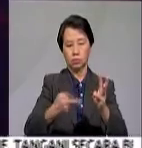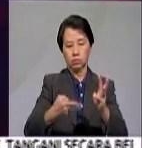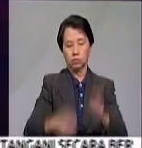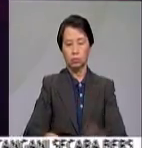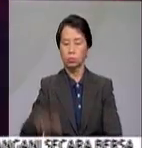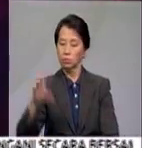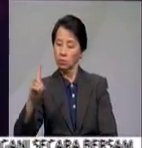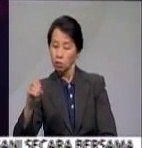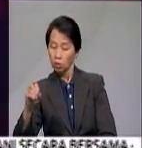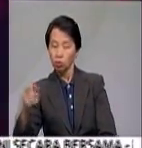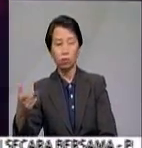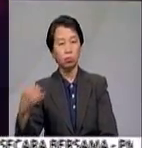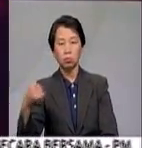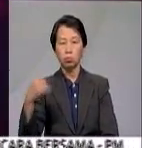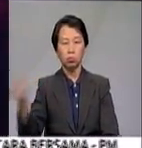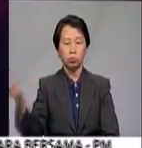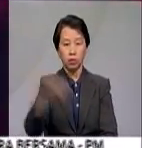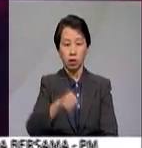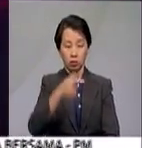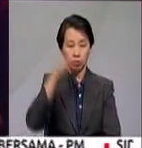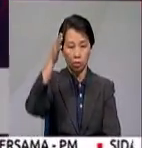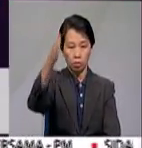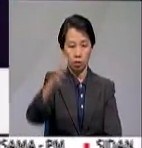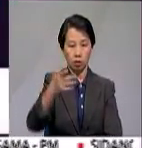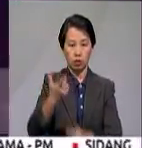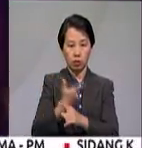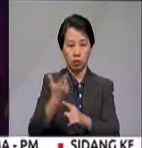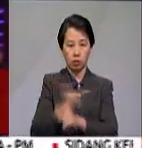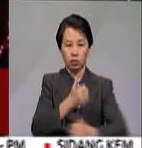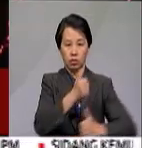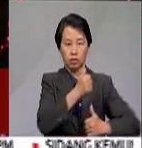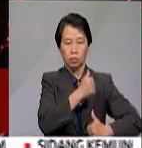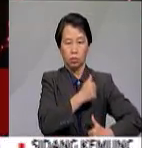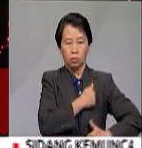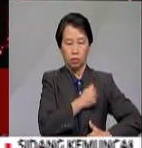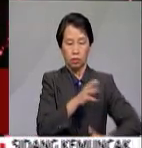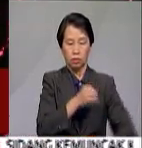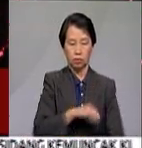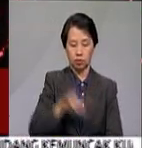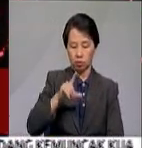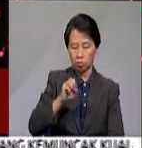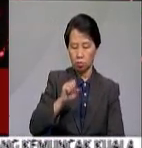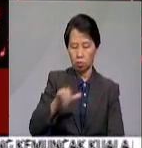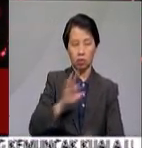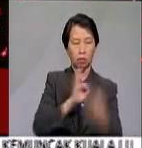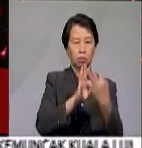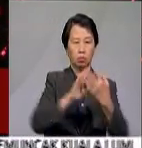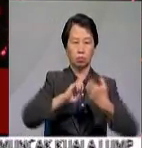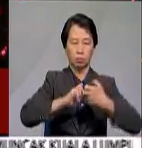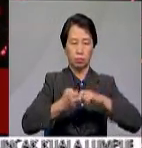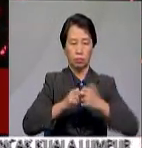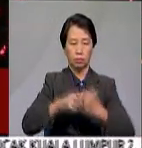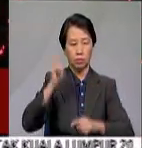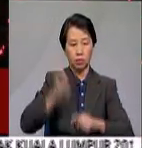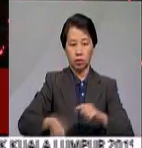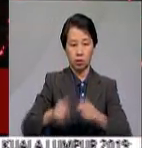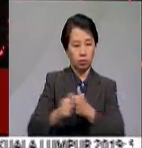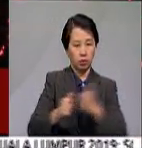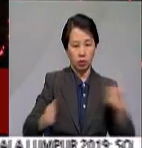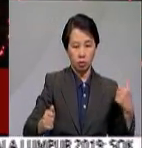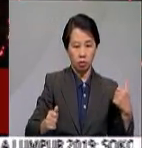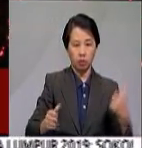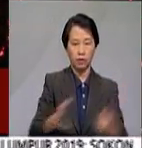Dio tidak dapat bersama kali ini kerana mereka bakal menjalani latihan tentera. Manakala Lee pula berdepan beberapa masalah yang tidak dapat